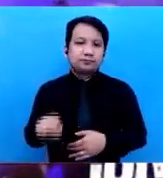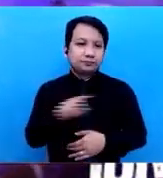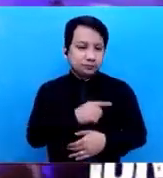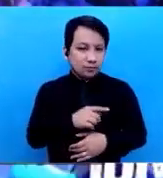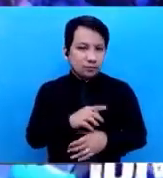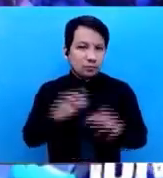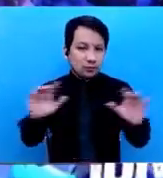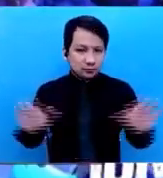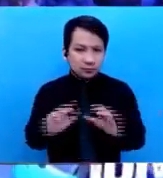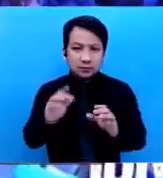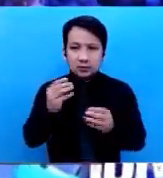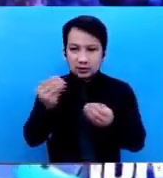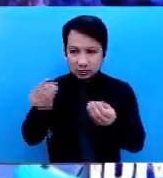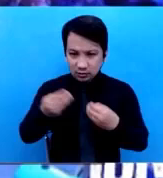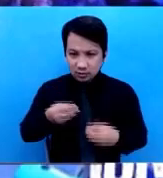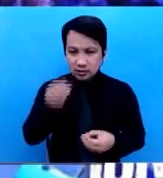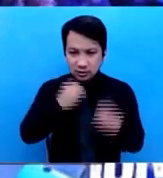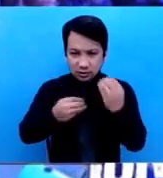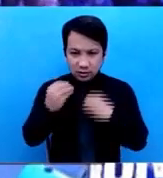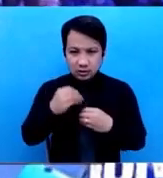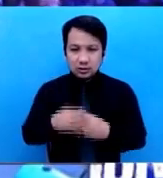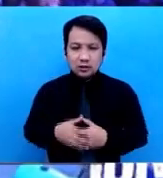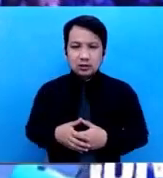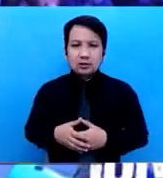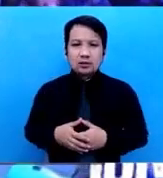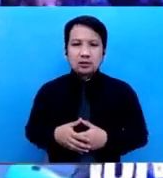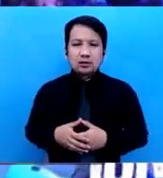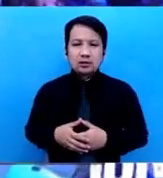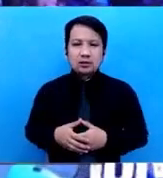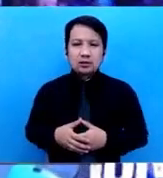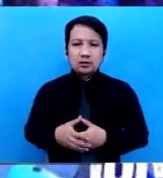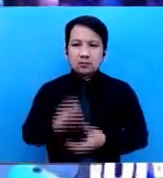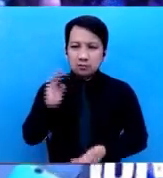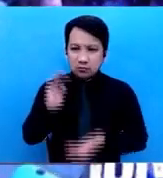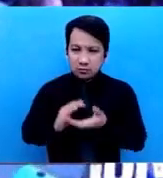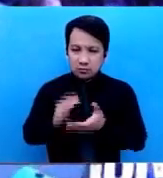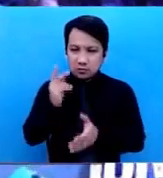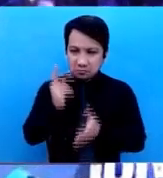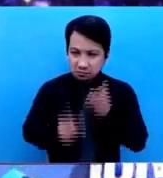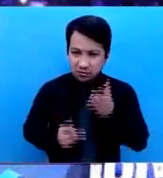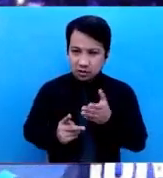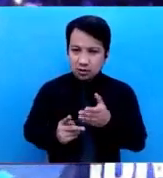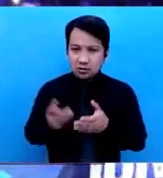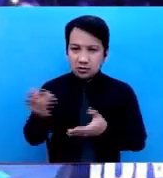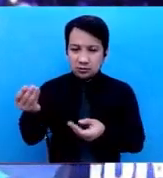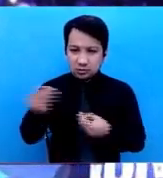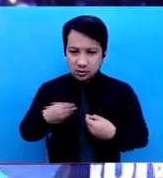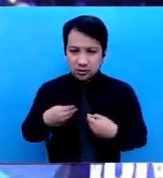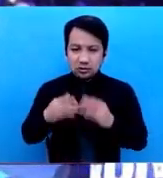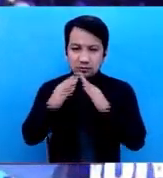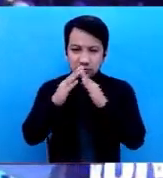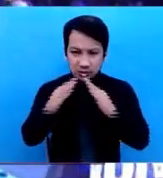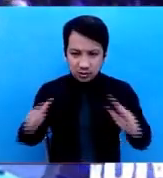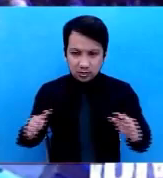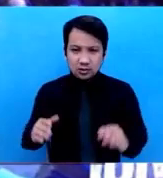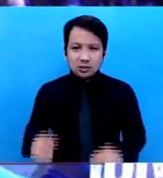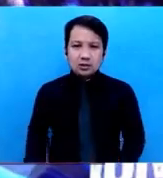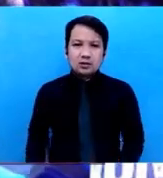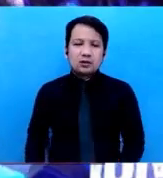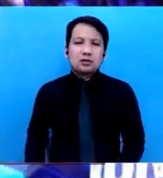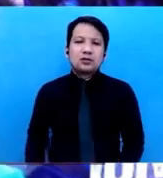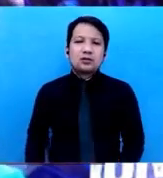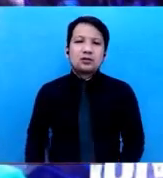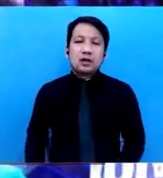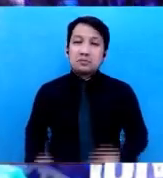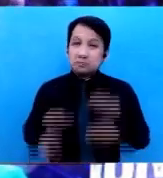ng makakain. Magmura ang bilihin. Bigyan nyo kami ng bahay. Bigyan nyo